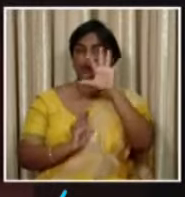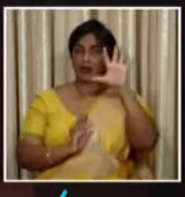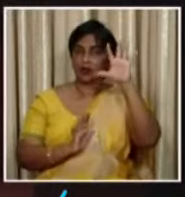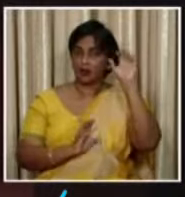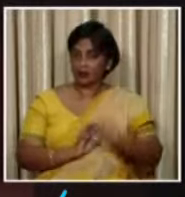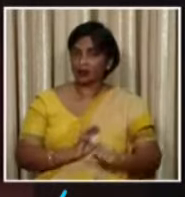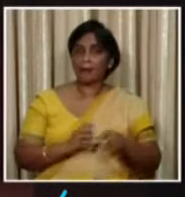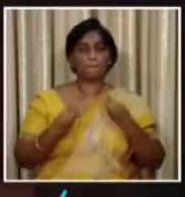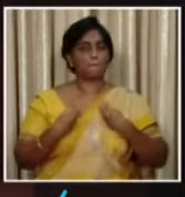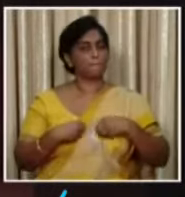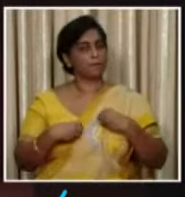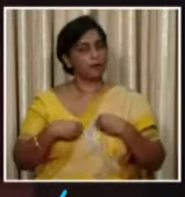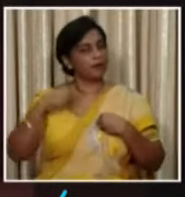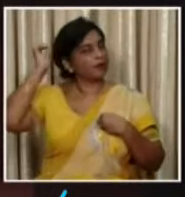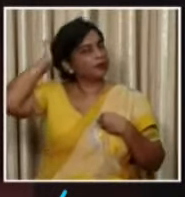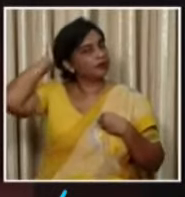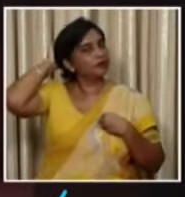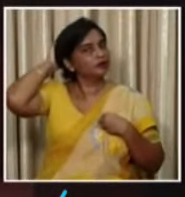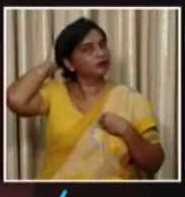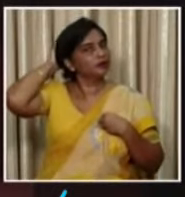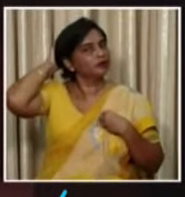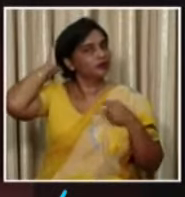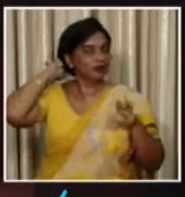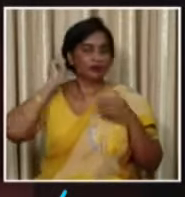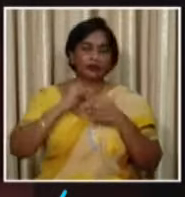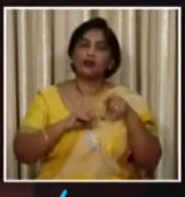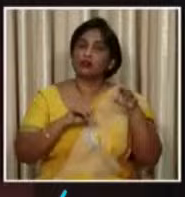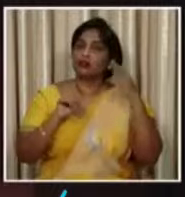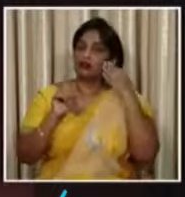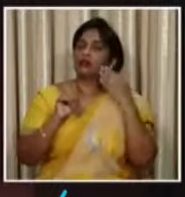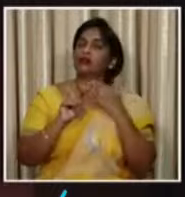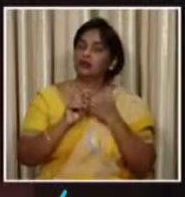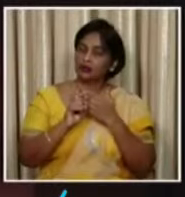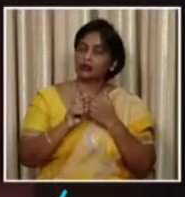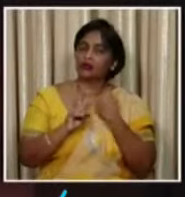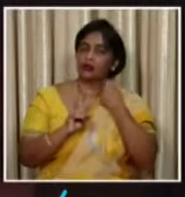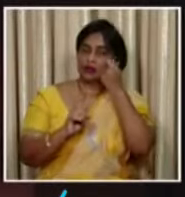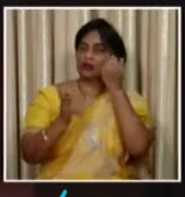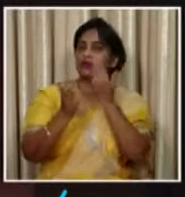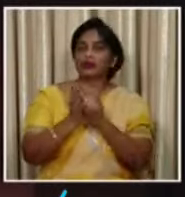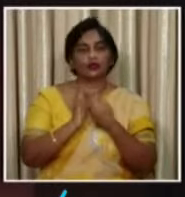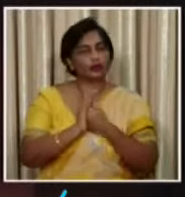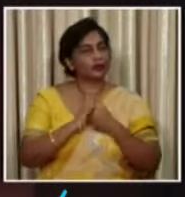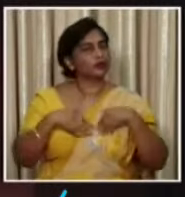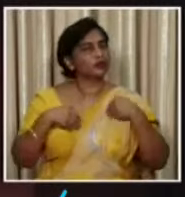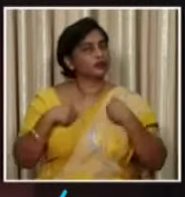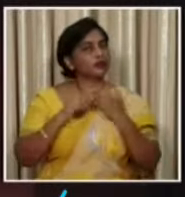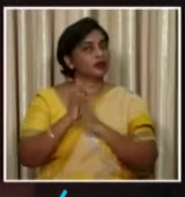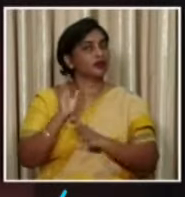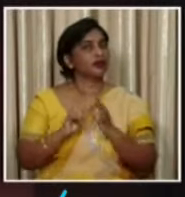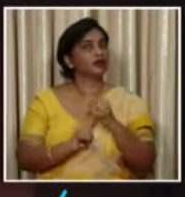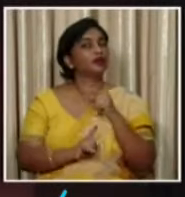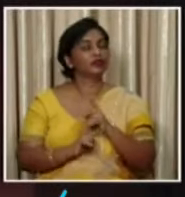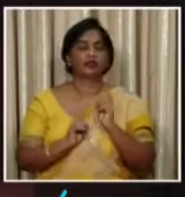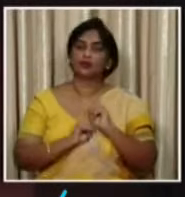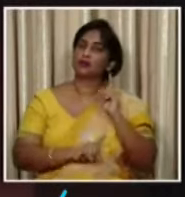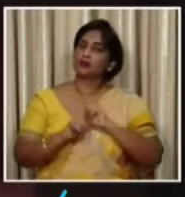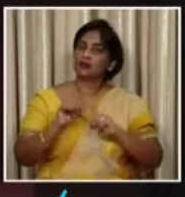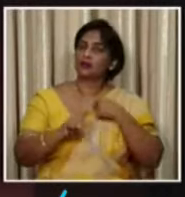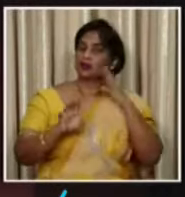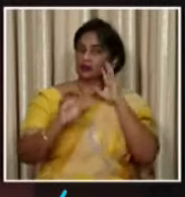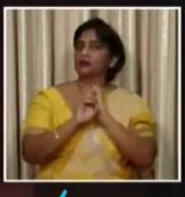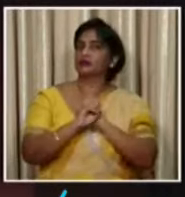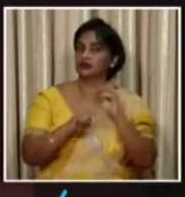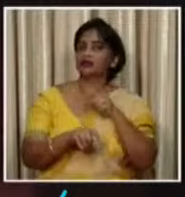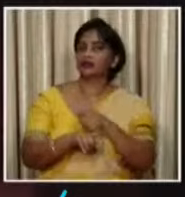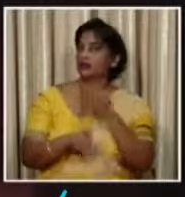36,89,55,000ක පාඩුවක් රටට සිද්ධ වෙලා තිබෙනවා. ඉතින් මේ පිළිබඳව මම යෝජනා කරලා ගරු සෞඛ්‍ය අමාත්‍යතුමාට මේ පාර්ලිමේන්තුවට ප්‍රකාශයක්